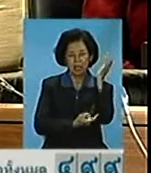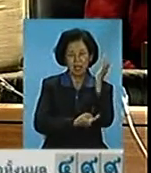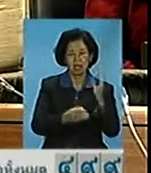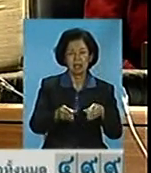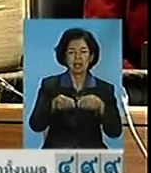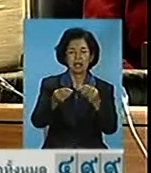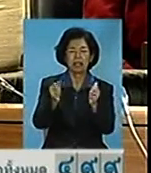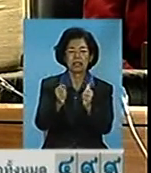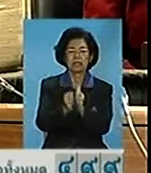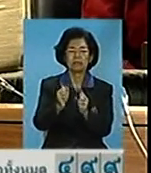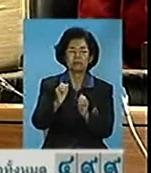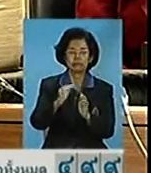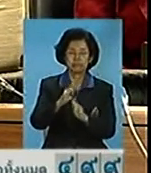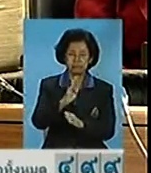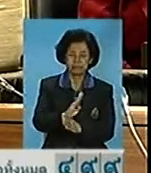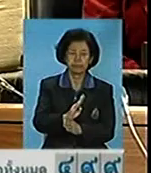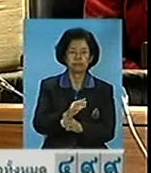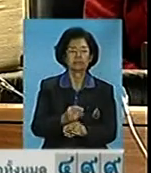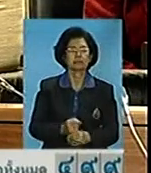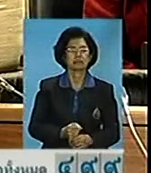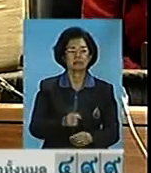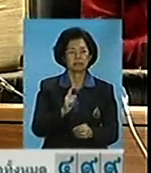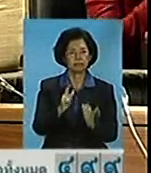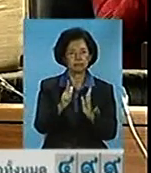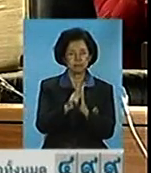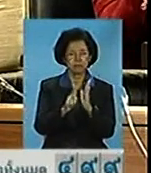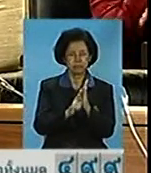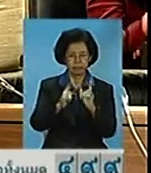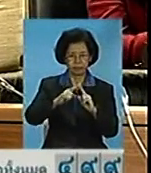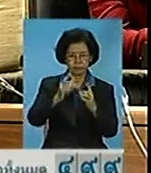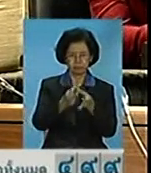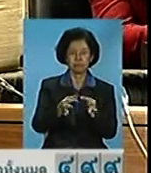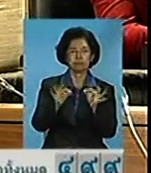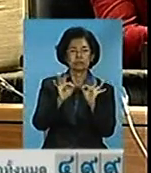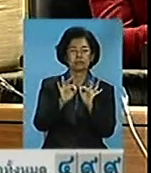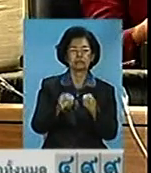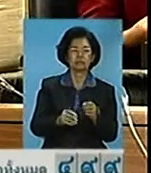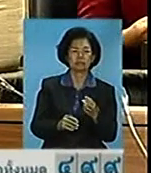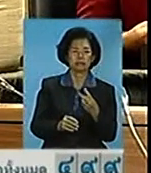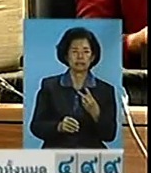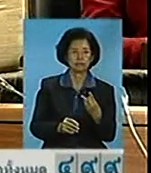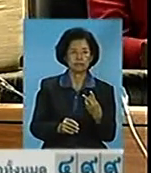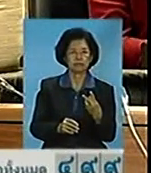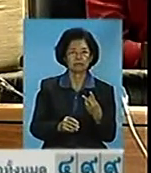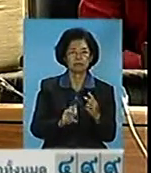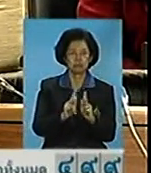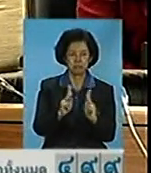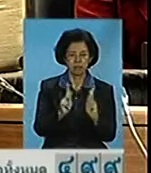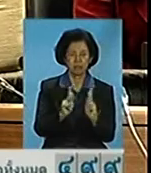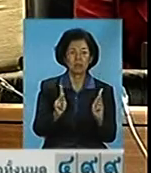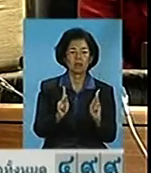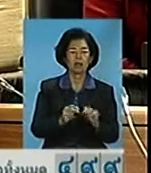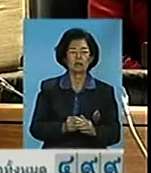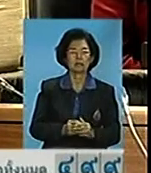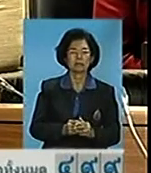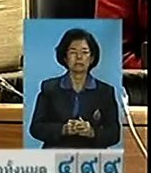าคธุรกิจนั่นเป็นประเด็นที่1นะฮะเป็นหลักการที่สำคัญอันที่2เมื่อกี้ท่านกรรมาธิการ